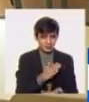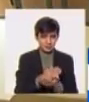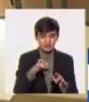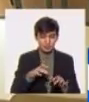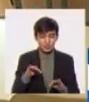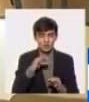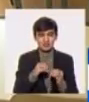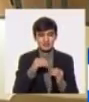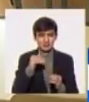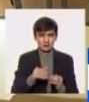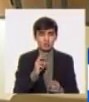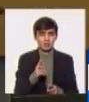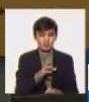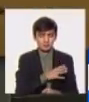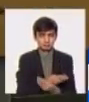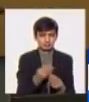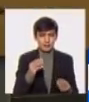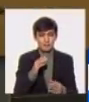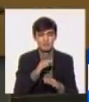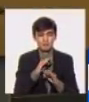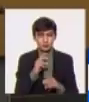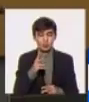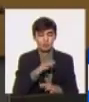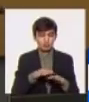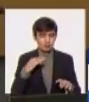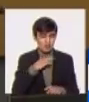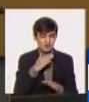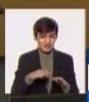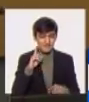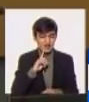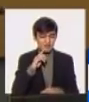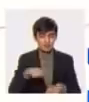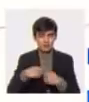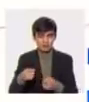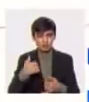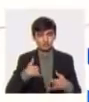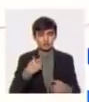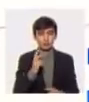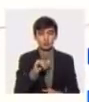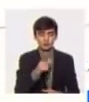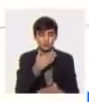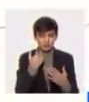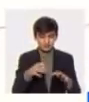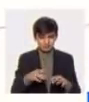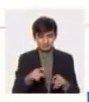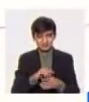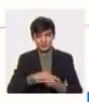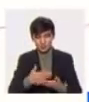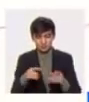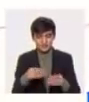10 тысяч имеющейся техники многодетным, малоимущим и учителям на временное пользование. Первые и четвертые классы мы